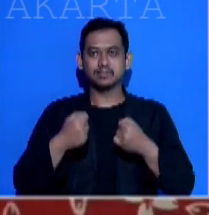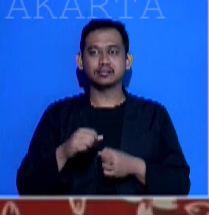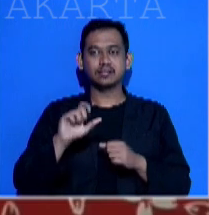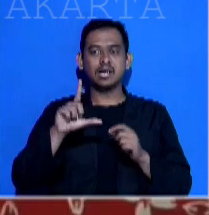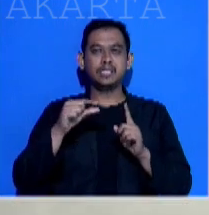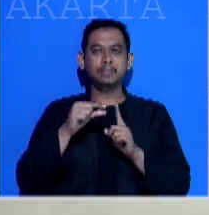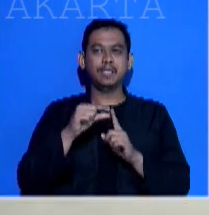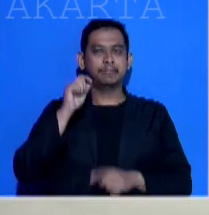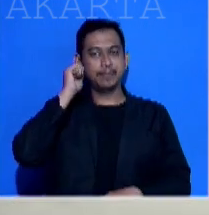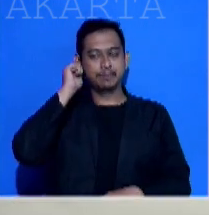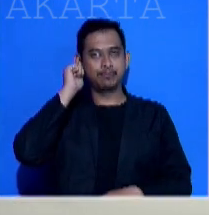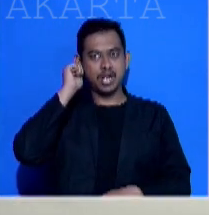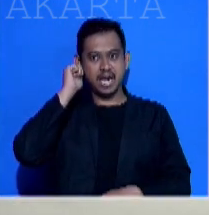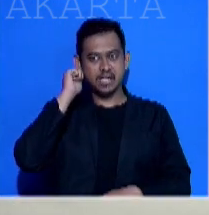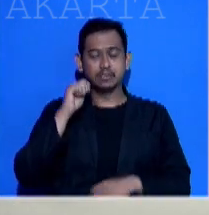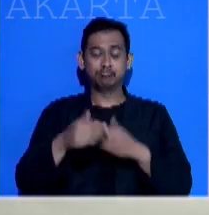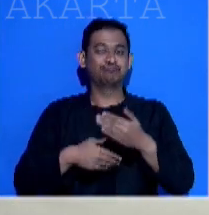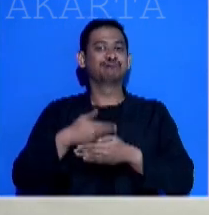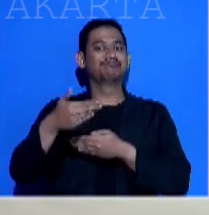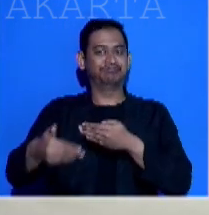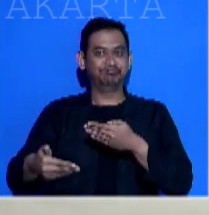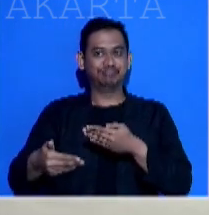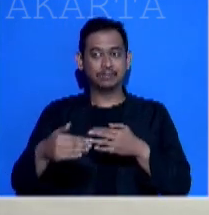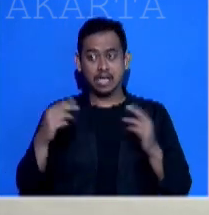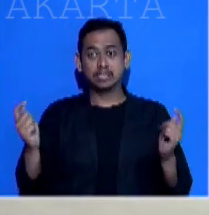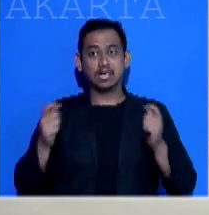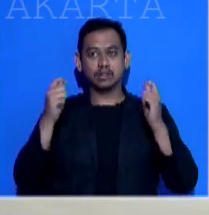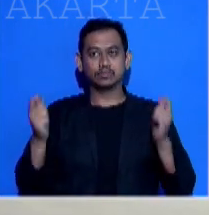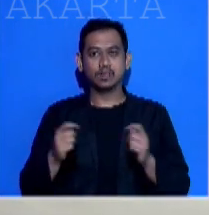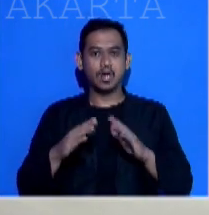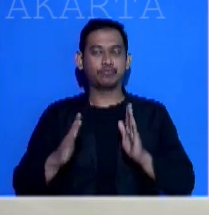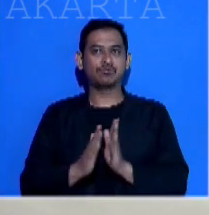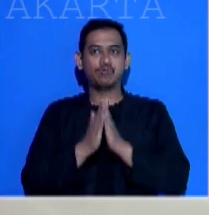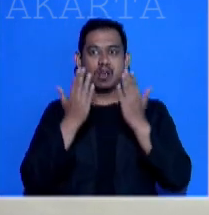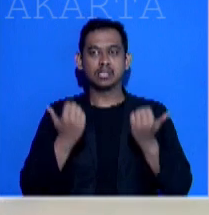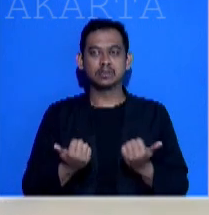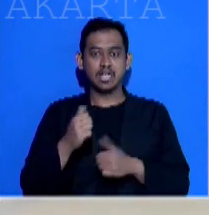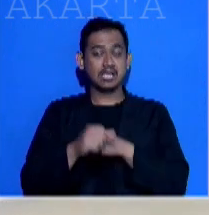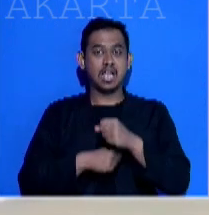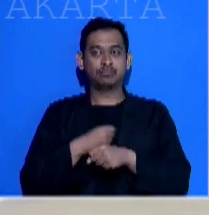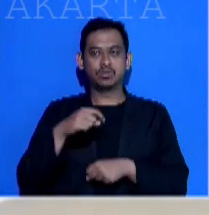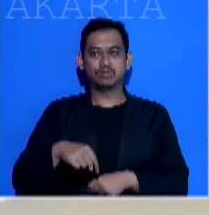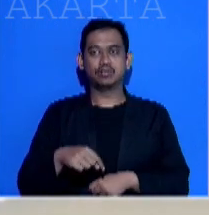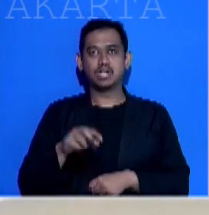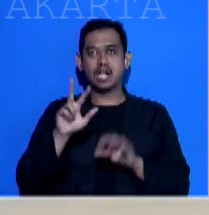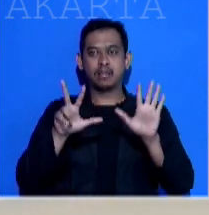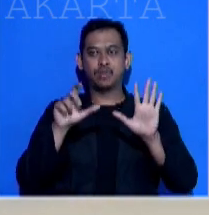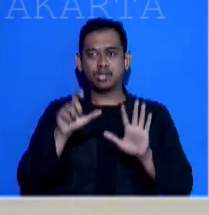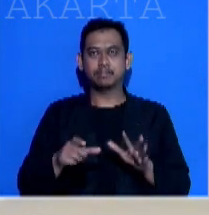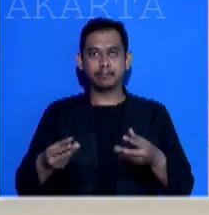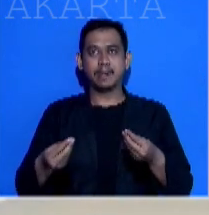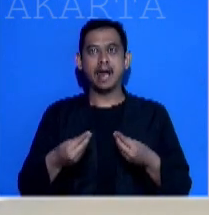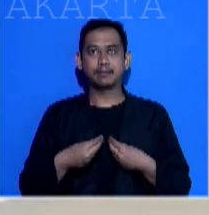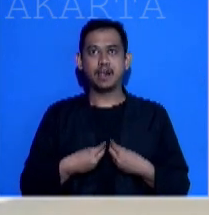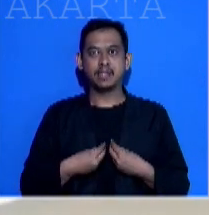Yogyakarta berlangsung hikmat. Pada perayaan Waisak tahun ini, sebanyak 8 warga binaan Lapas Kelas 2B Yogyakarta dan 1